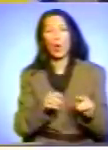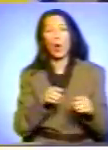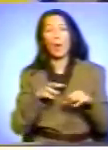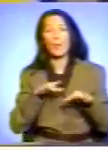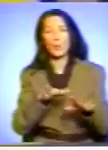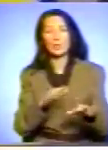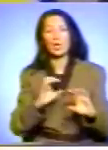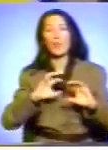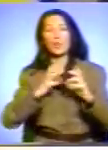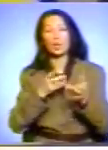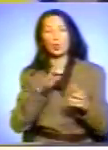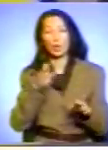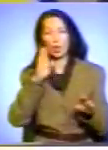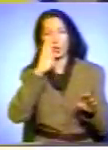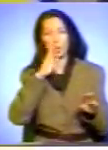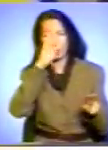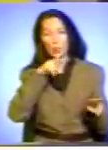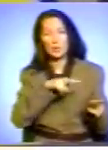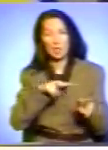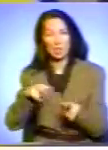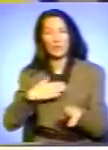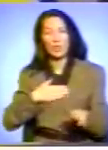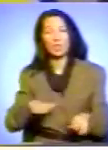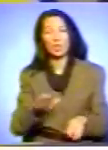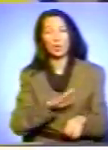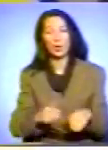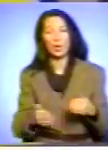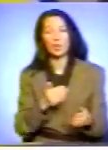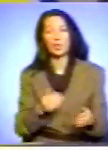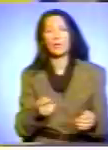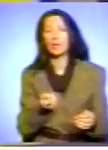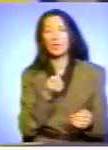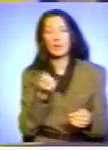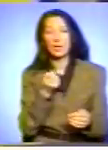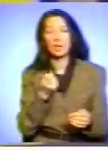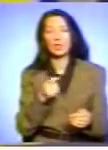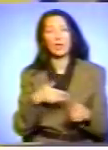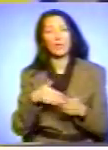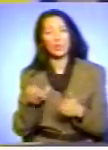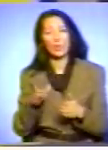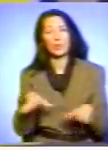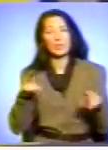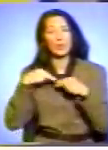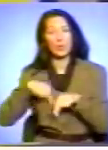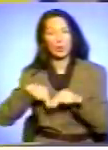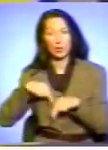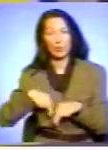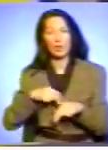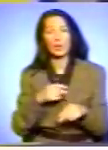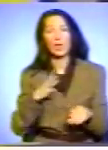на нашій території. Навіть натяк на відмову співпрацювати, зволикання з